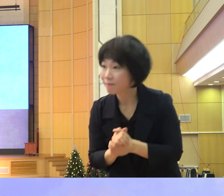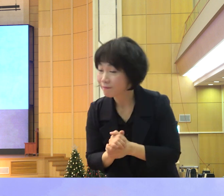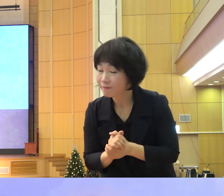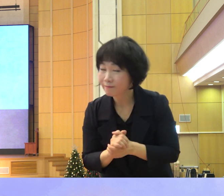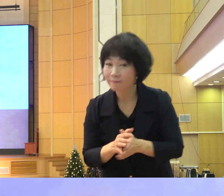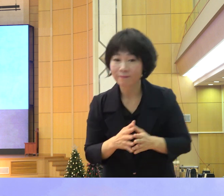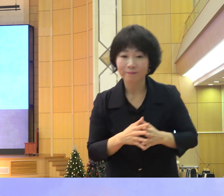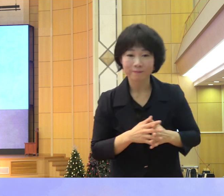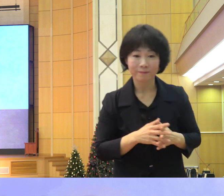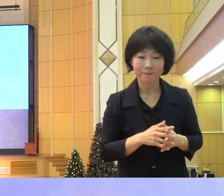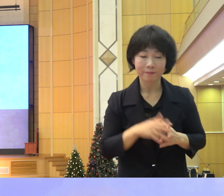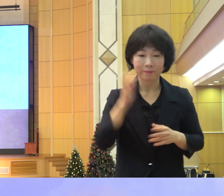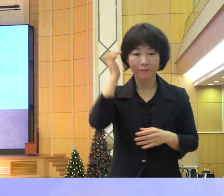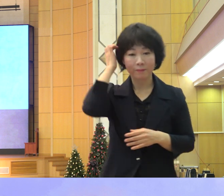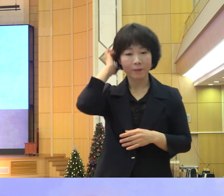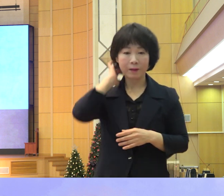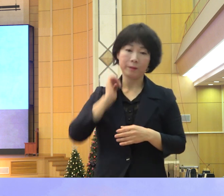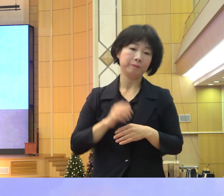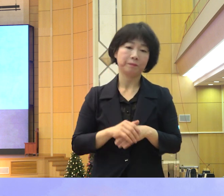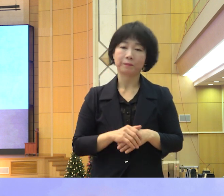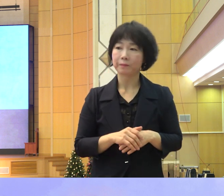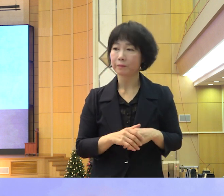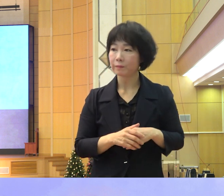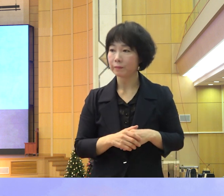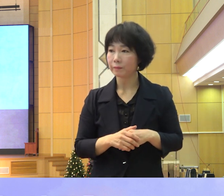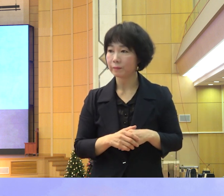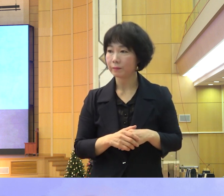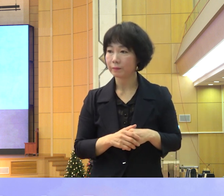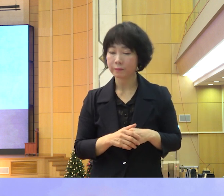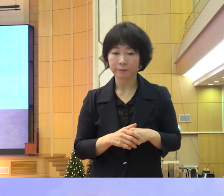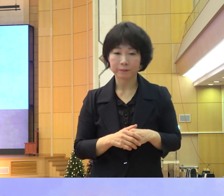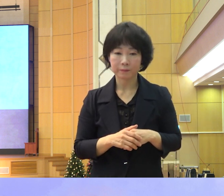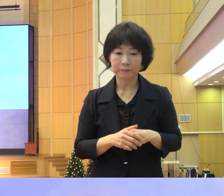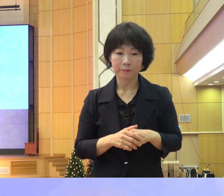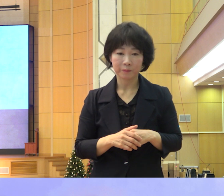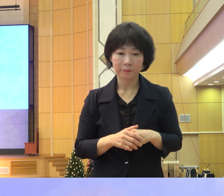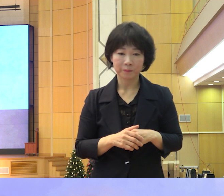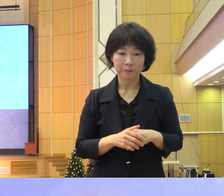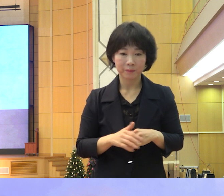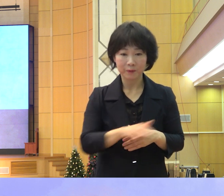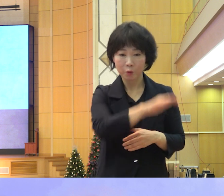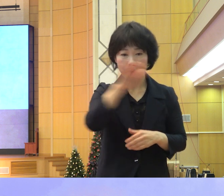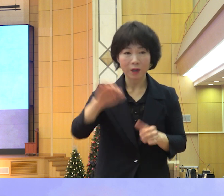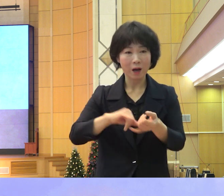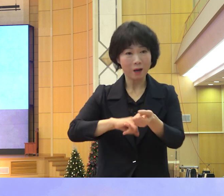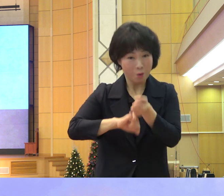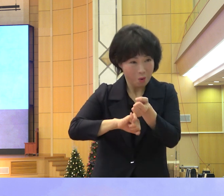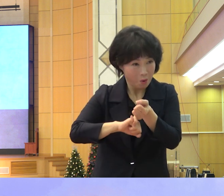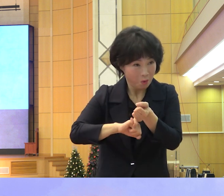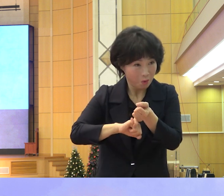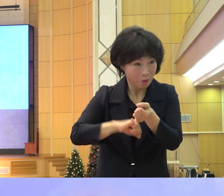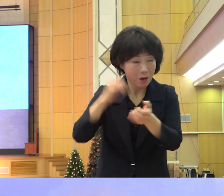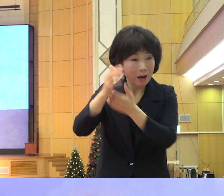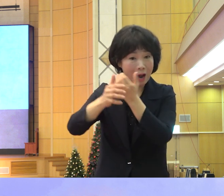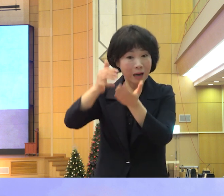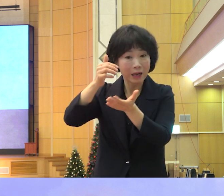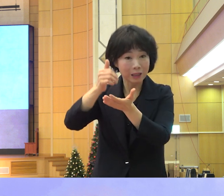주기도문도 할 수 있는 자격이 있는 거예요. 예? 이런 것이 없이는 절대 자격이